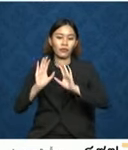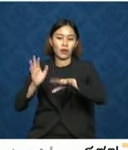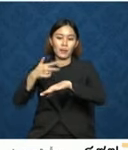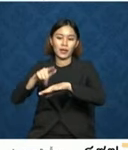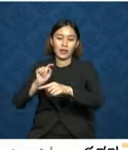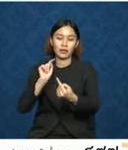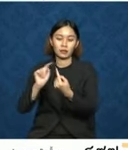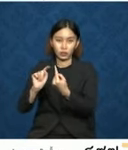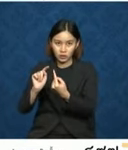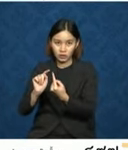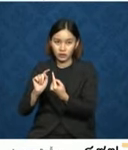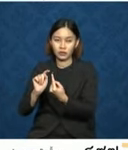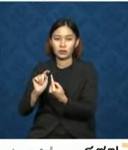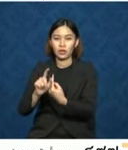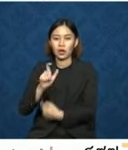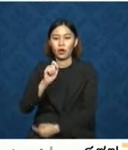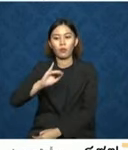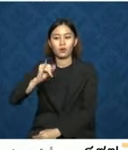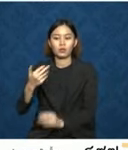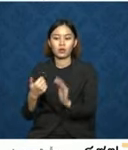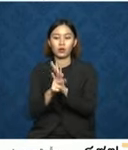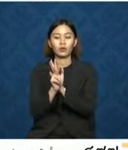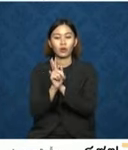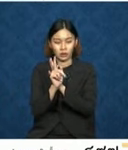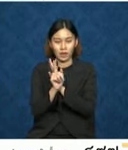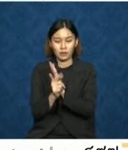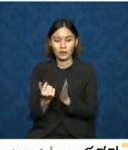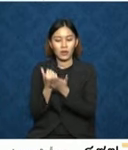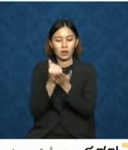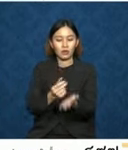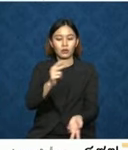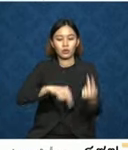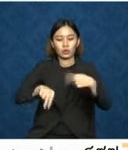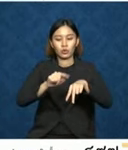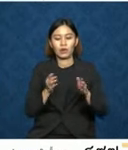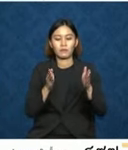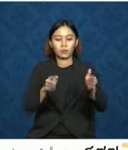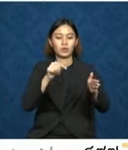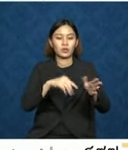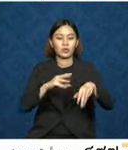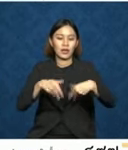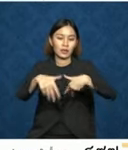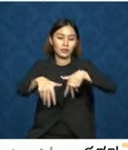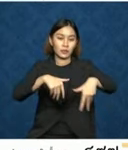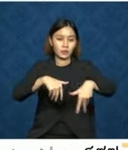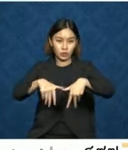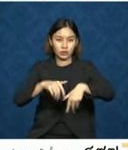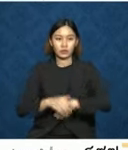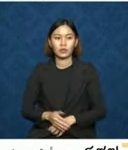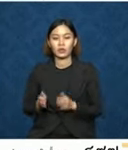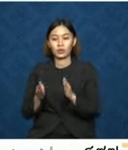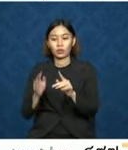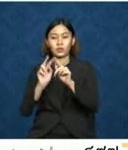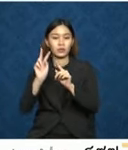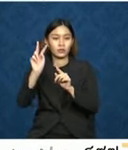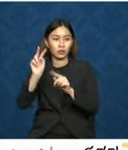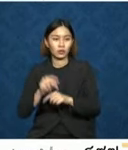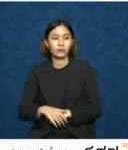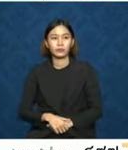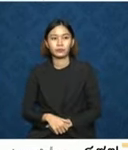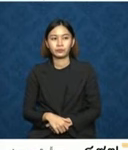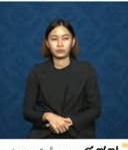นำเรียนเรื่องนี้นะครับไปยังอบจจังหวัดขอนแก่นนะครับเข้ามาดูแลถนนเส้นนี้ให้กับพี่น้องประชาชนด้วยนะครับถนนเส้นที่ 2นะครับท่าน